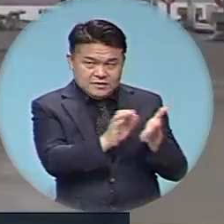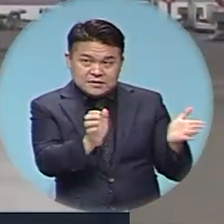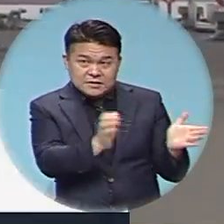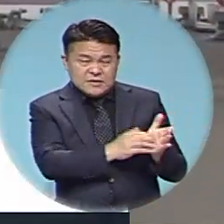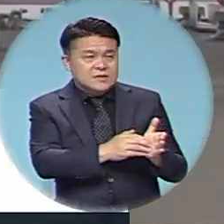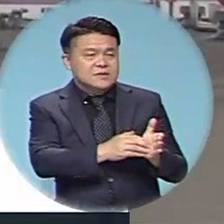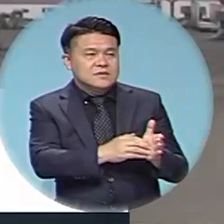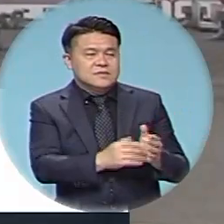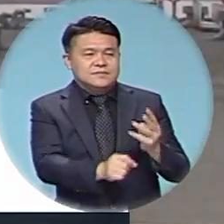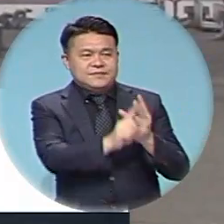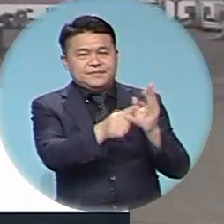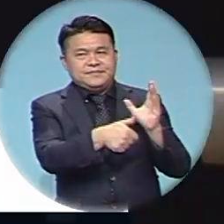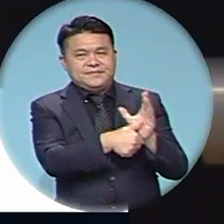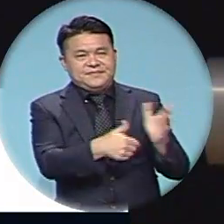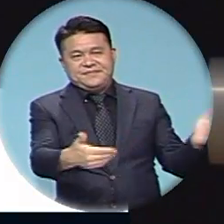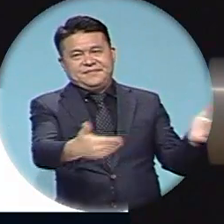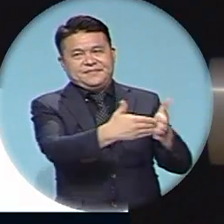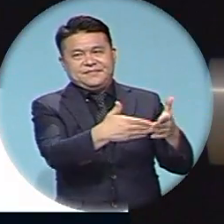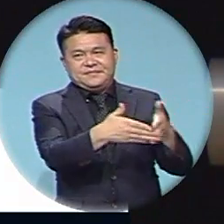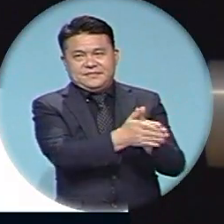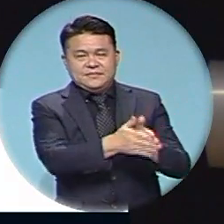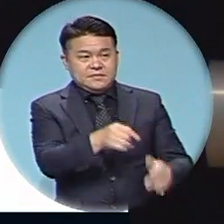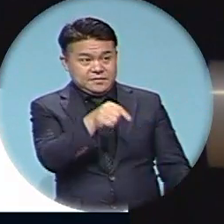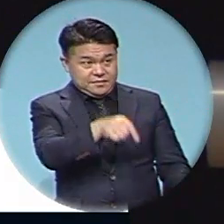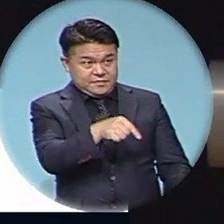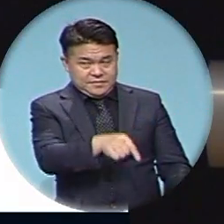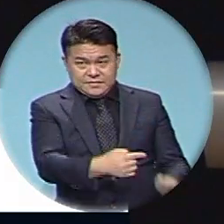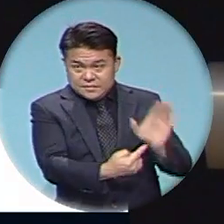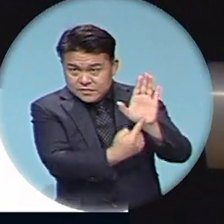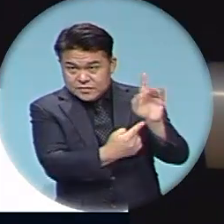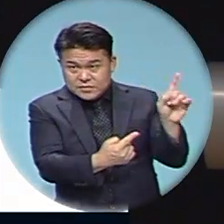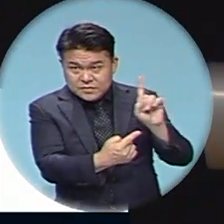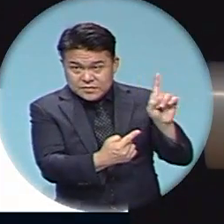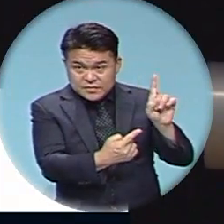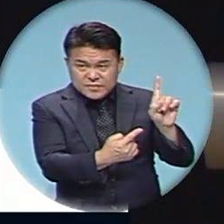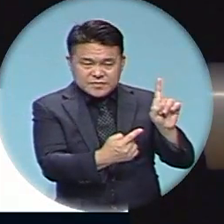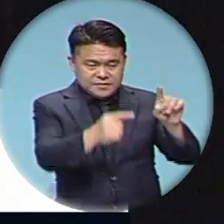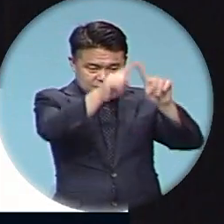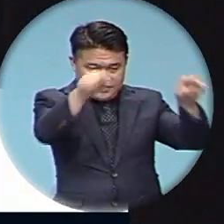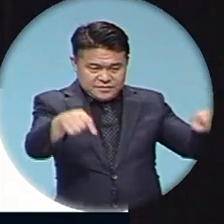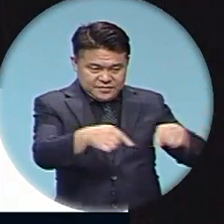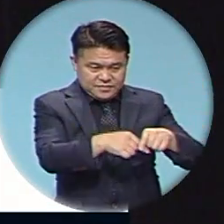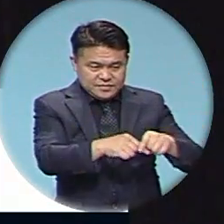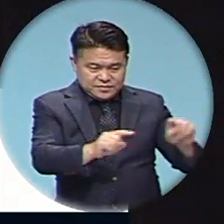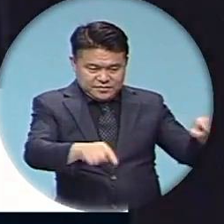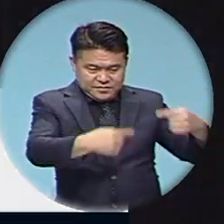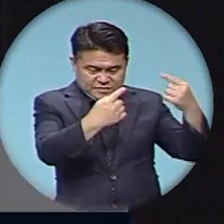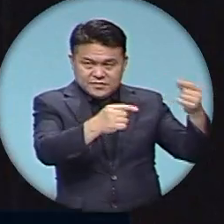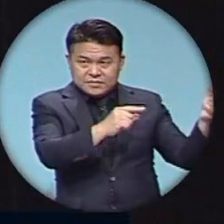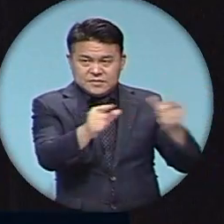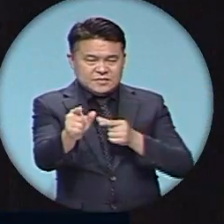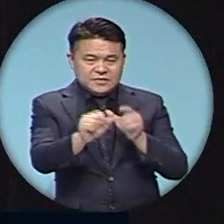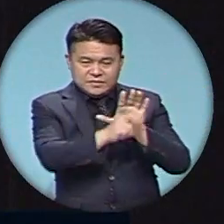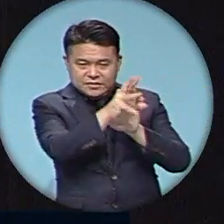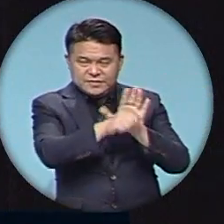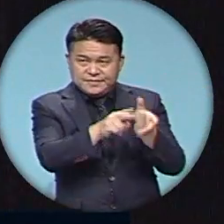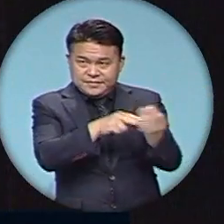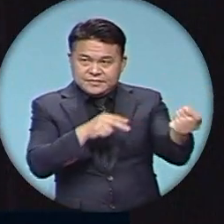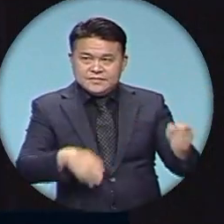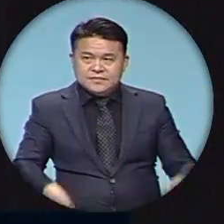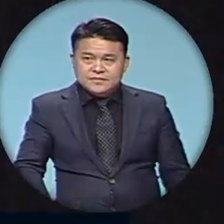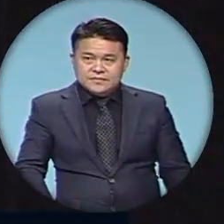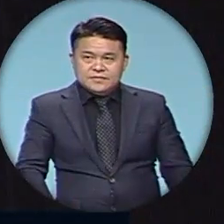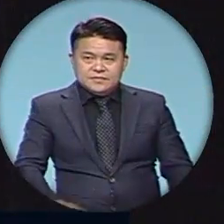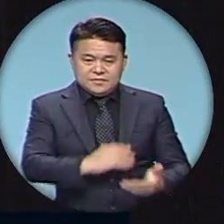지난 3월 퇴역했습니다. 이 호위함의 상징이었던 함정 명판과 휘장이 경매에 나왔습니다. 두